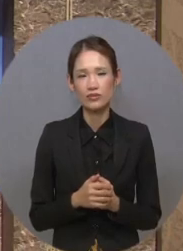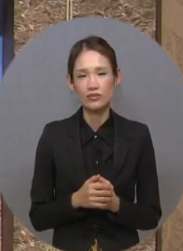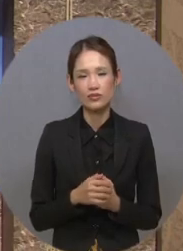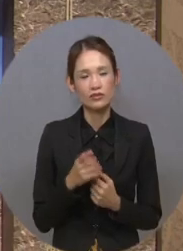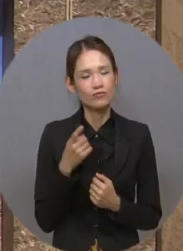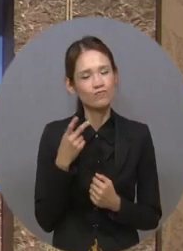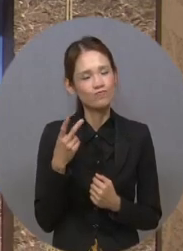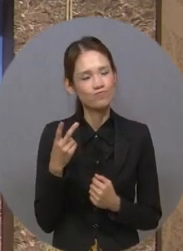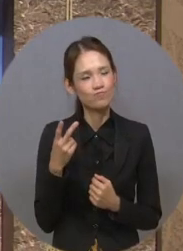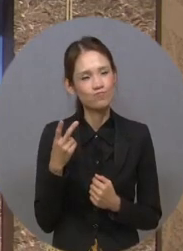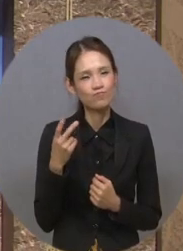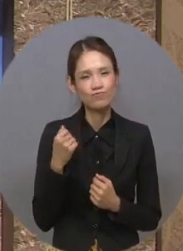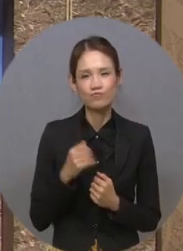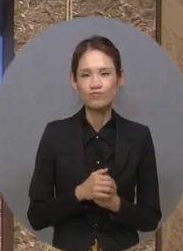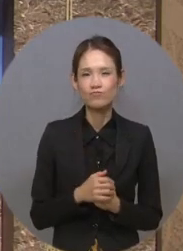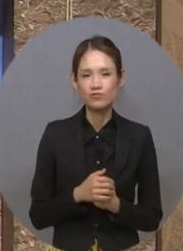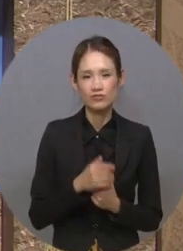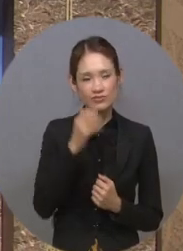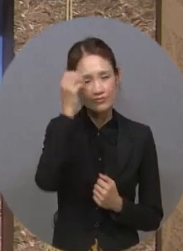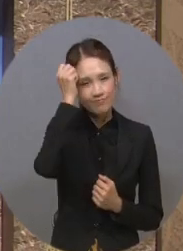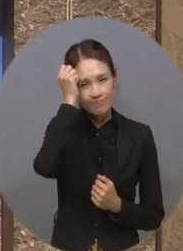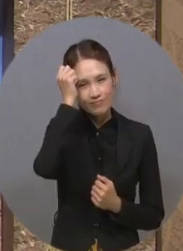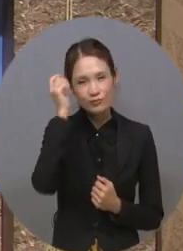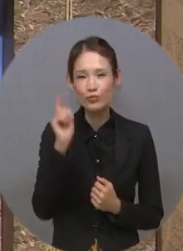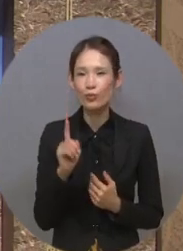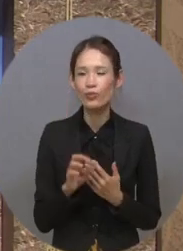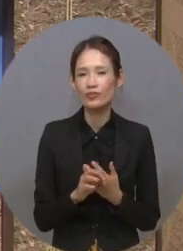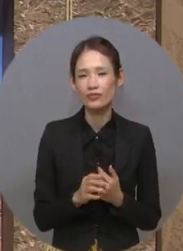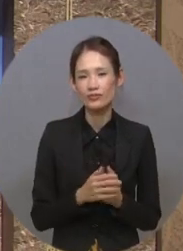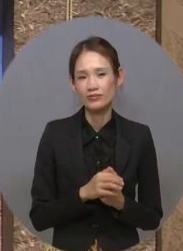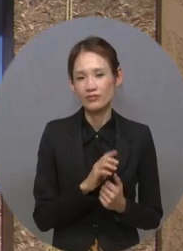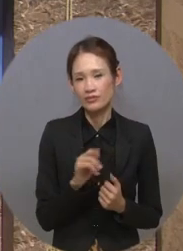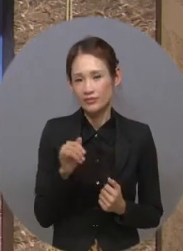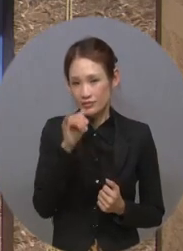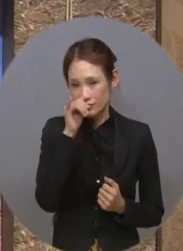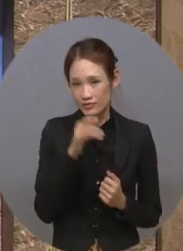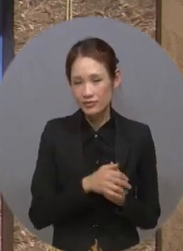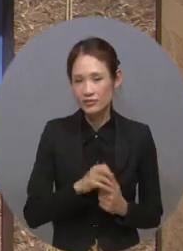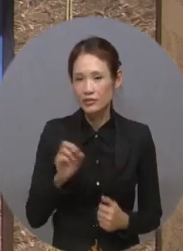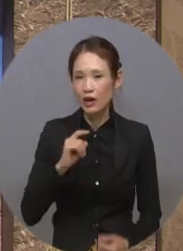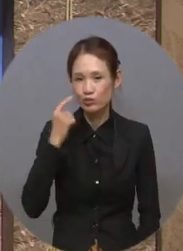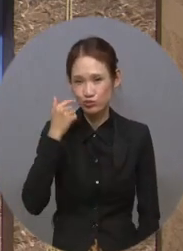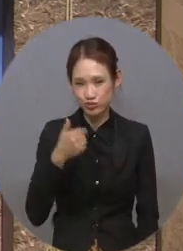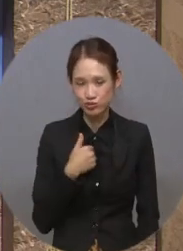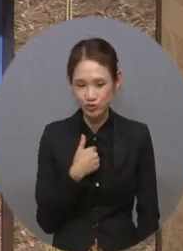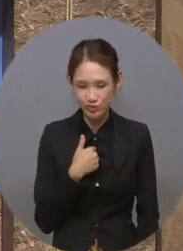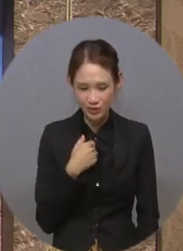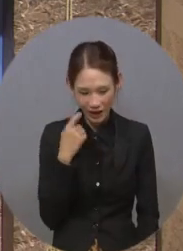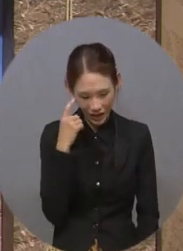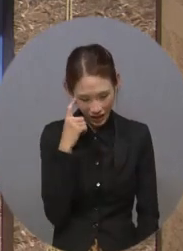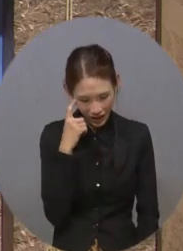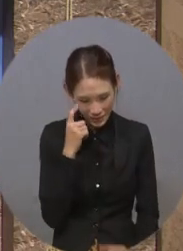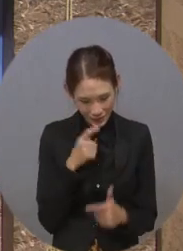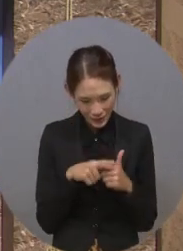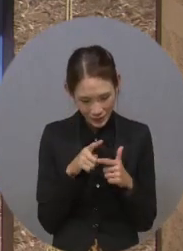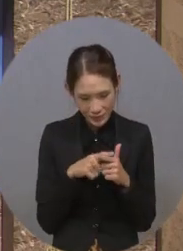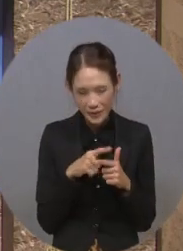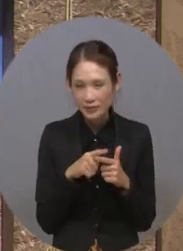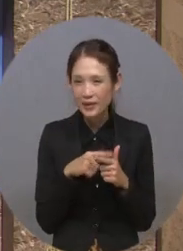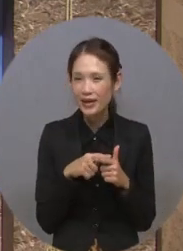네. 또 하나 또 기억나는 게 뭐냐면 여러 가지가 있지만은 이제 네. 갑자기 물어보니까 생각이 잘 안 나는데요. 예,